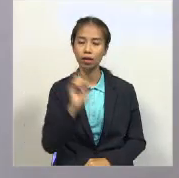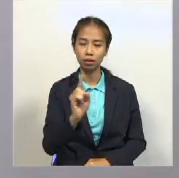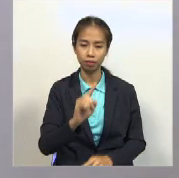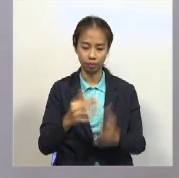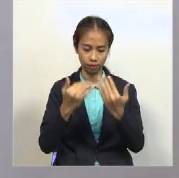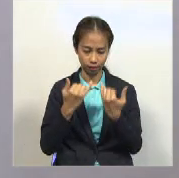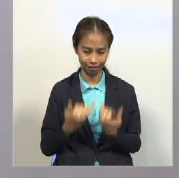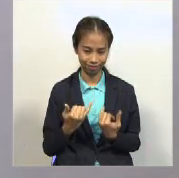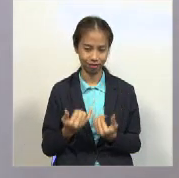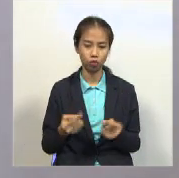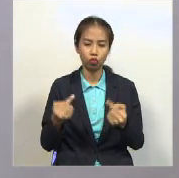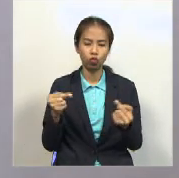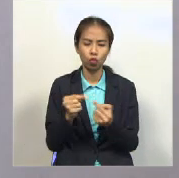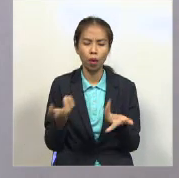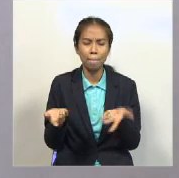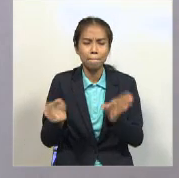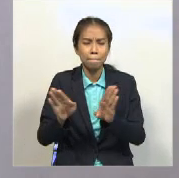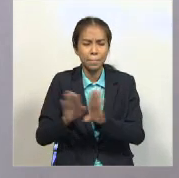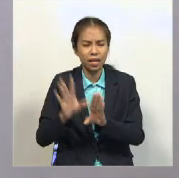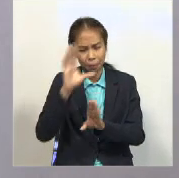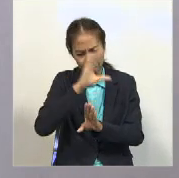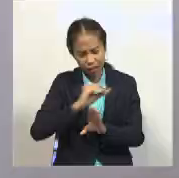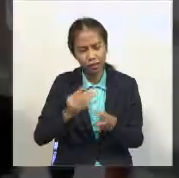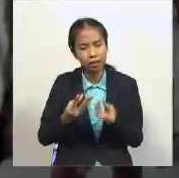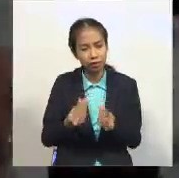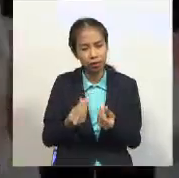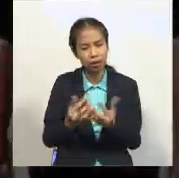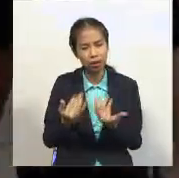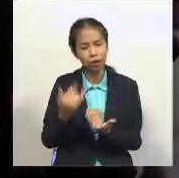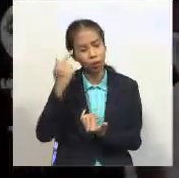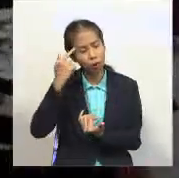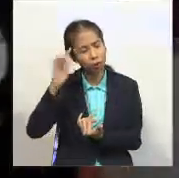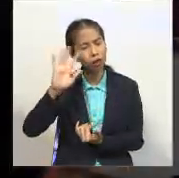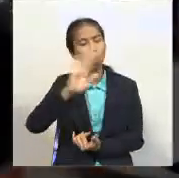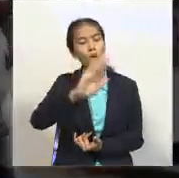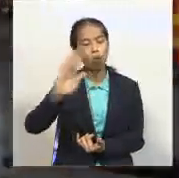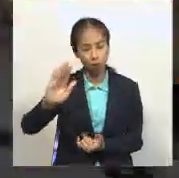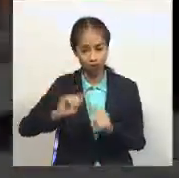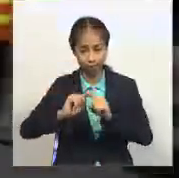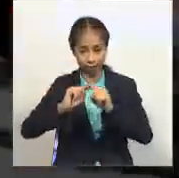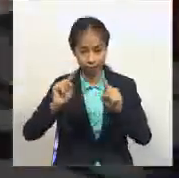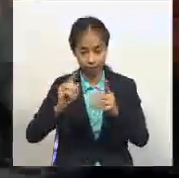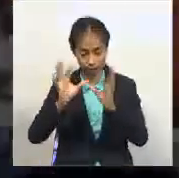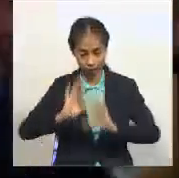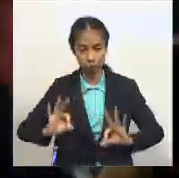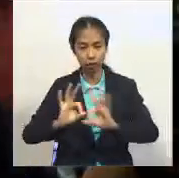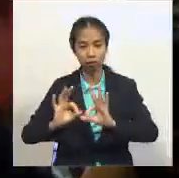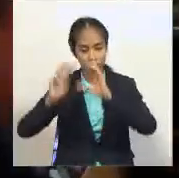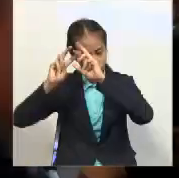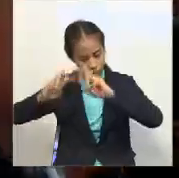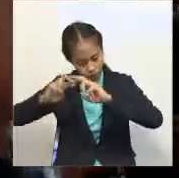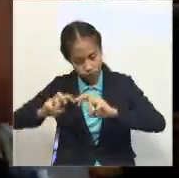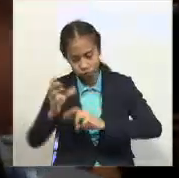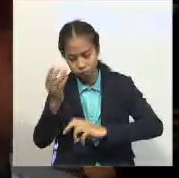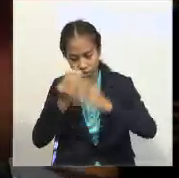ามาตรการขยายเวลาปิดสถานบันเทิงตอนนี้เนี่ยมันยังเป็นเพียงแค่แนวคิดเท่านั้นเพราะว่าจะต้องคำนึงและก็ศึกษาให้ดีถึงเรื่อง